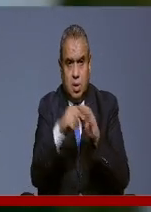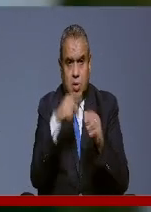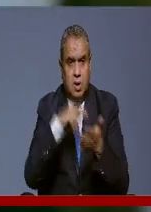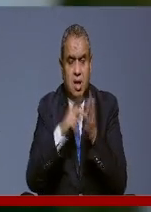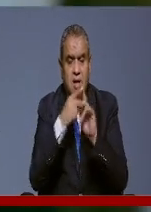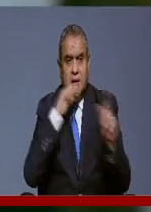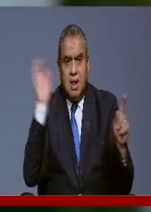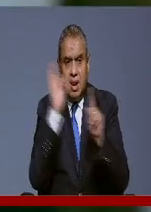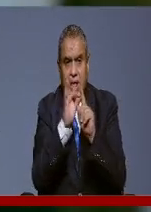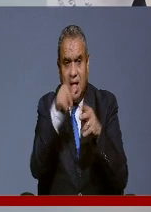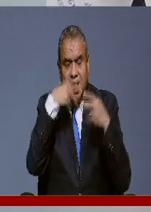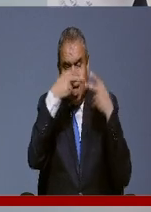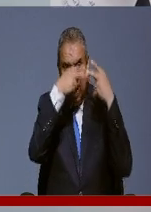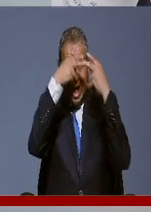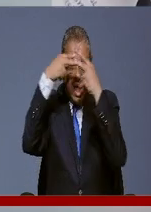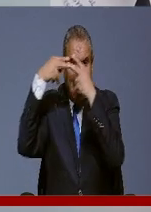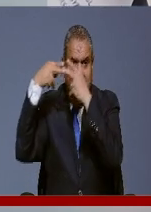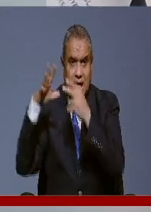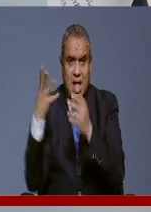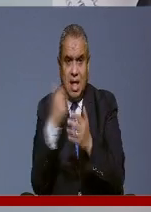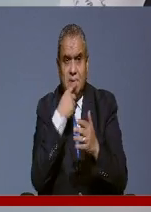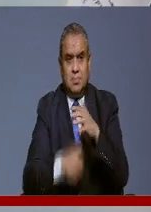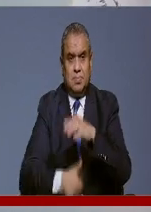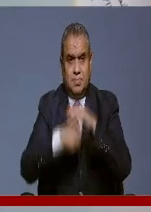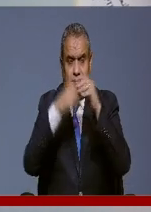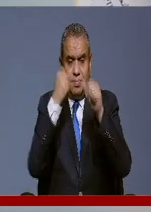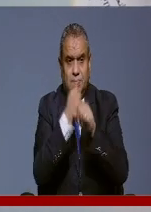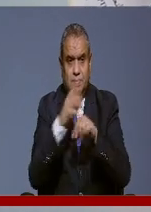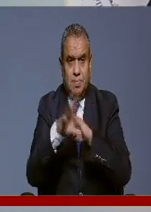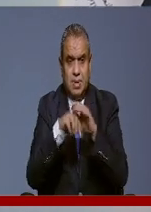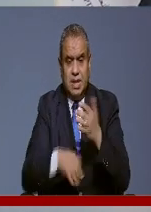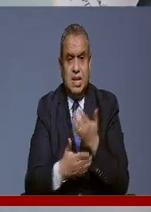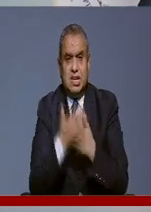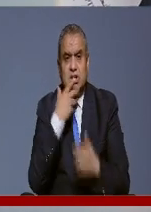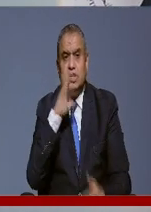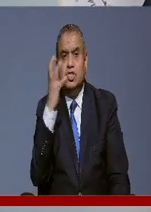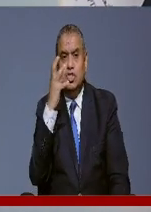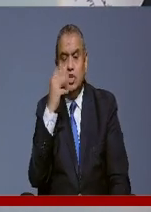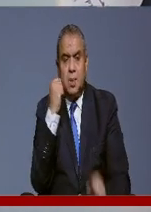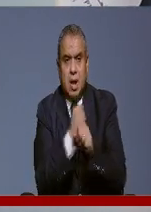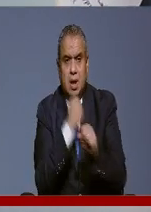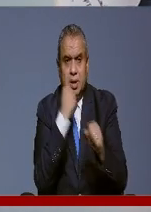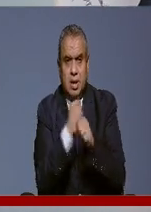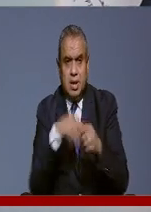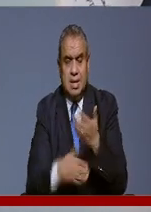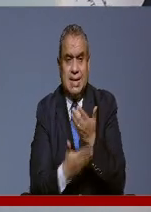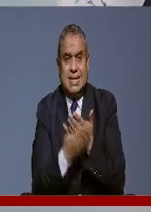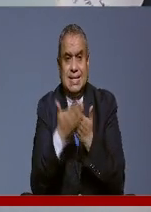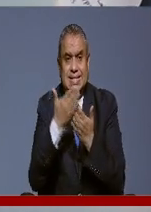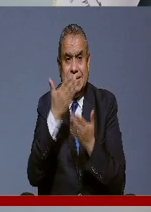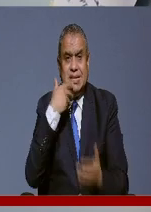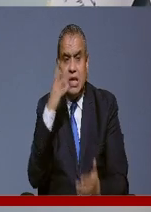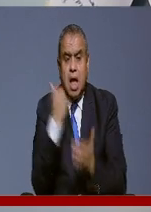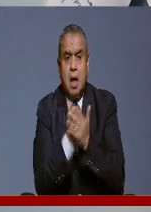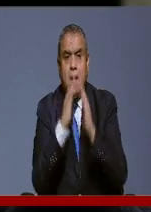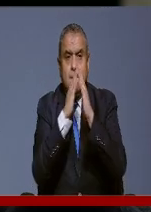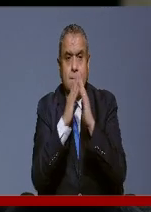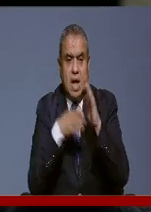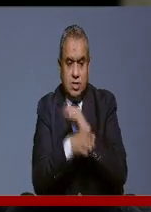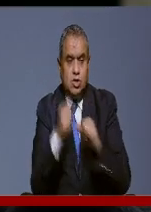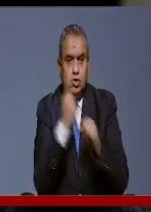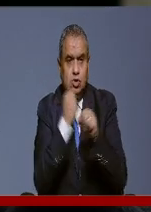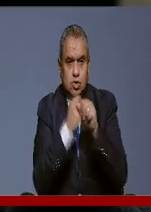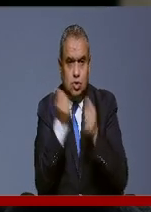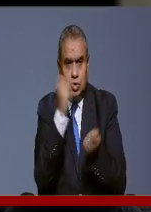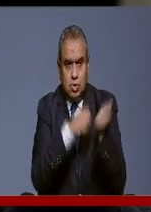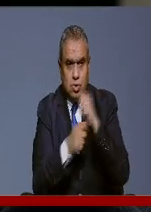جزء من احلامنا وهي ايجاد جيل جديد من الشباب المصريين في مجال الصناعه